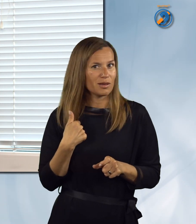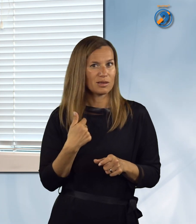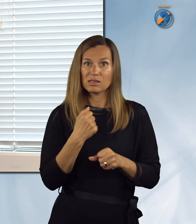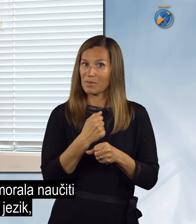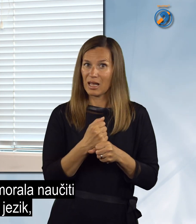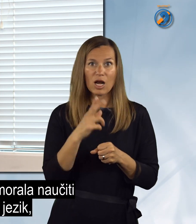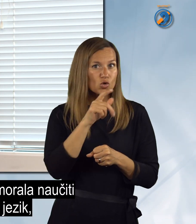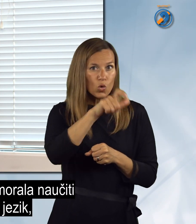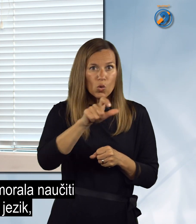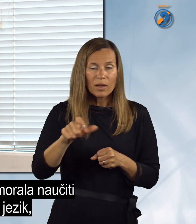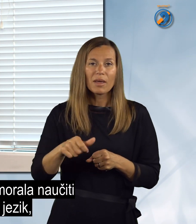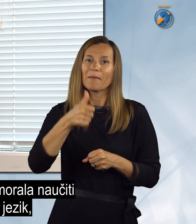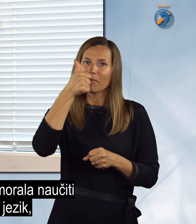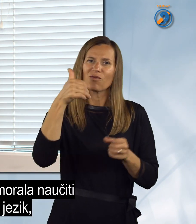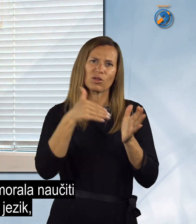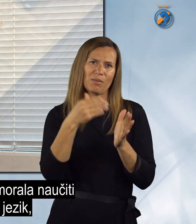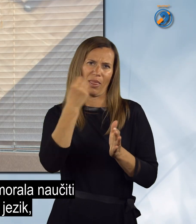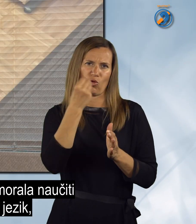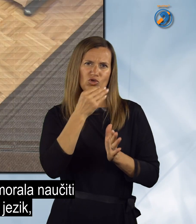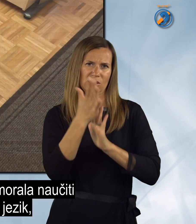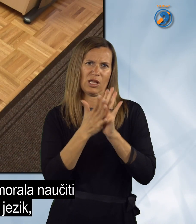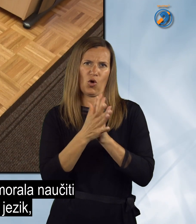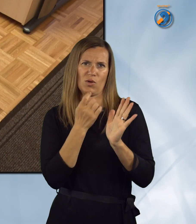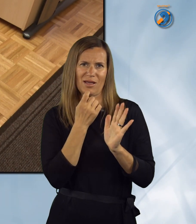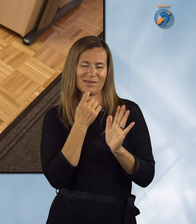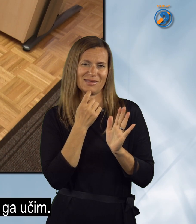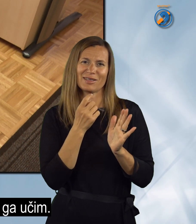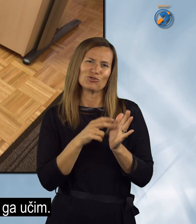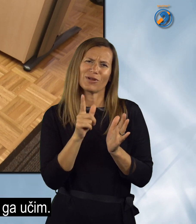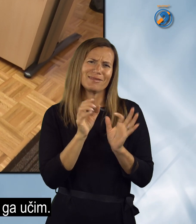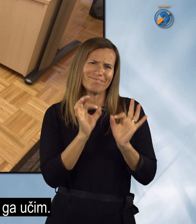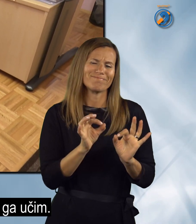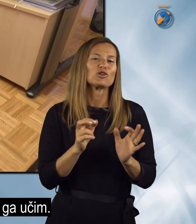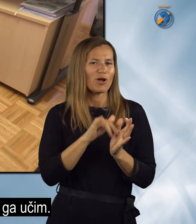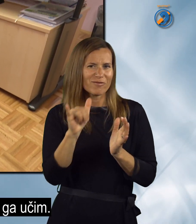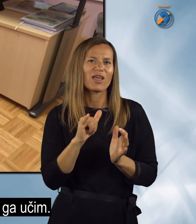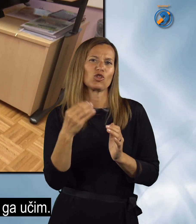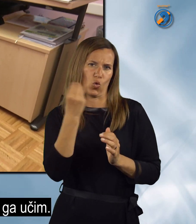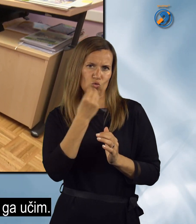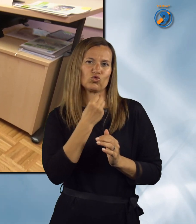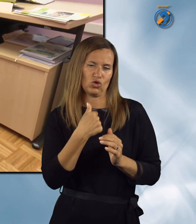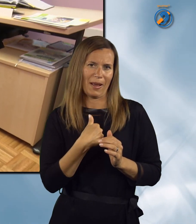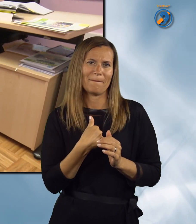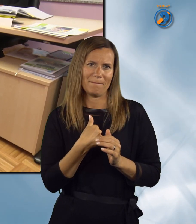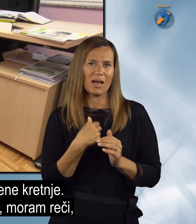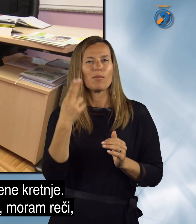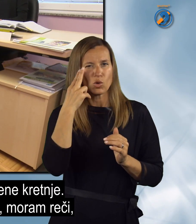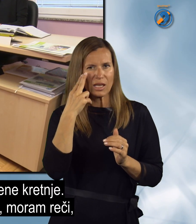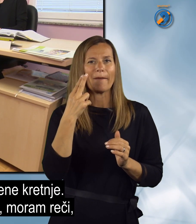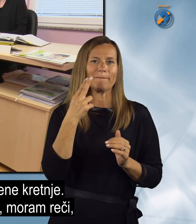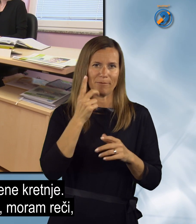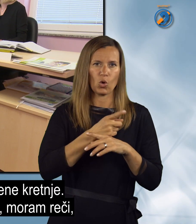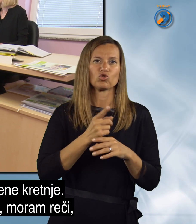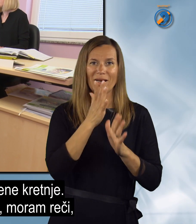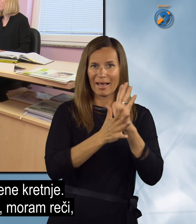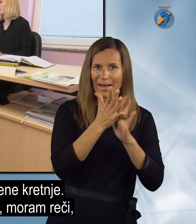delala. Tako da prvo sem se mogla naučiti znakovni jezik, v bistvu se še ga tudi sedaj učim. Poznam